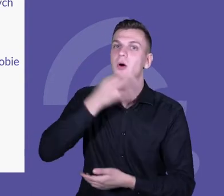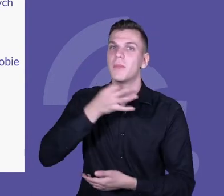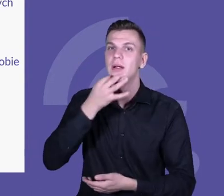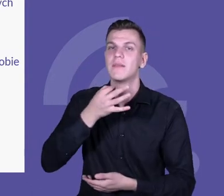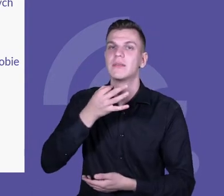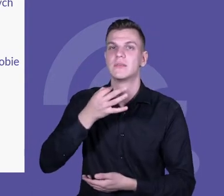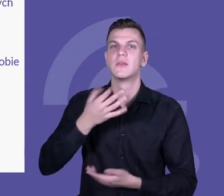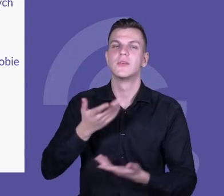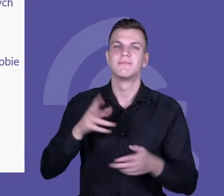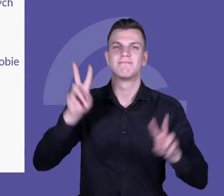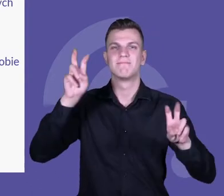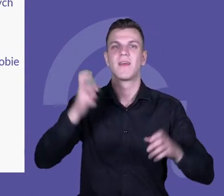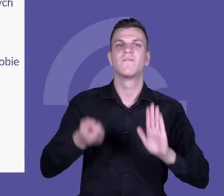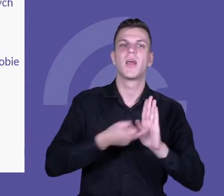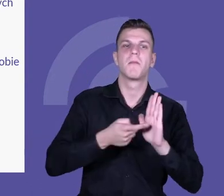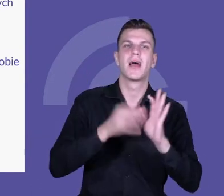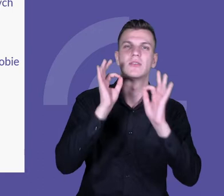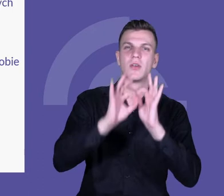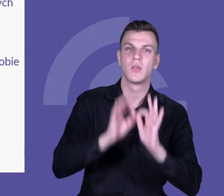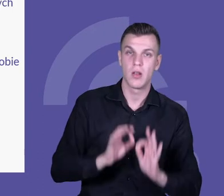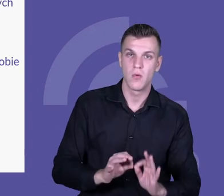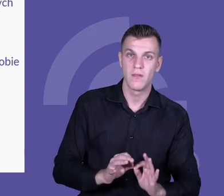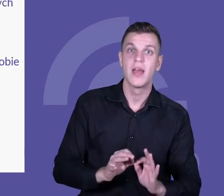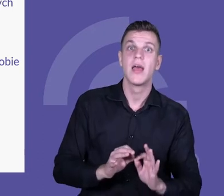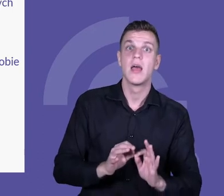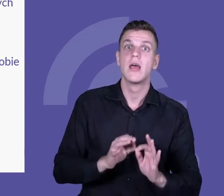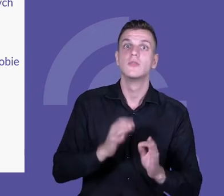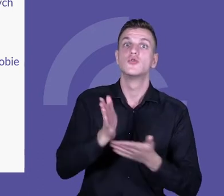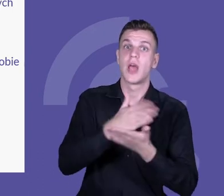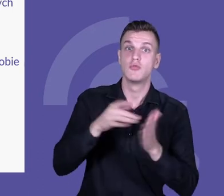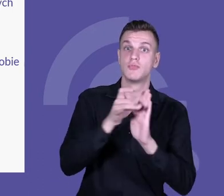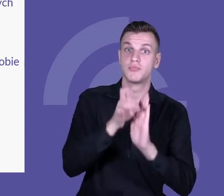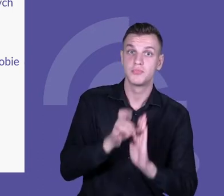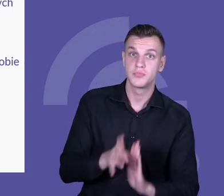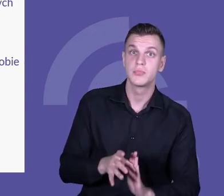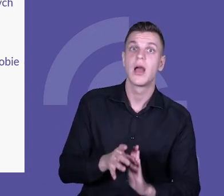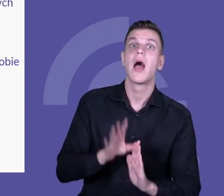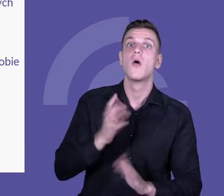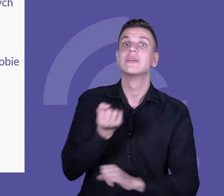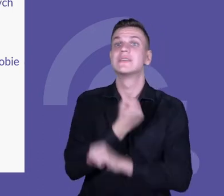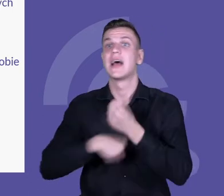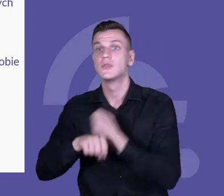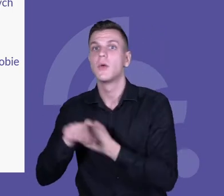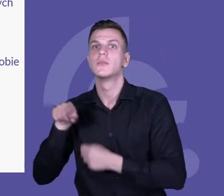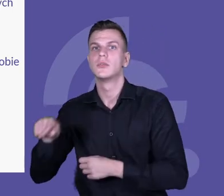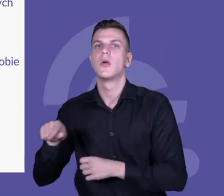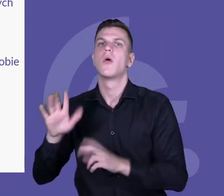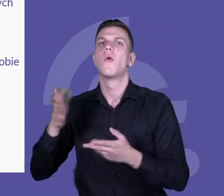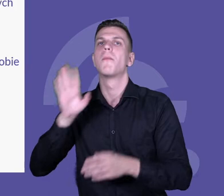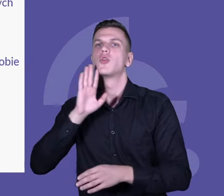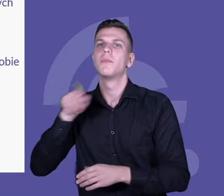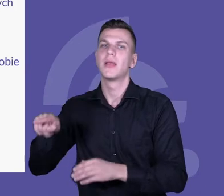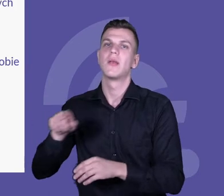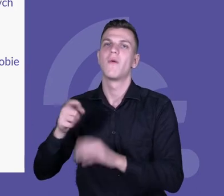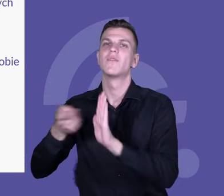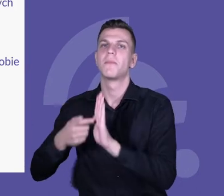szczegółowych oznaczyć jako wymagania fakultatywne zamiast wymagań obligatoryjnych. No i po drugie